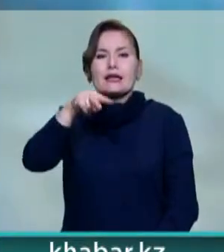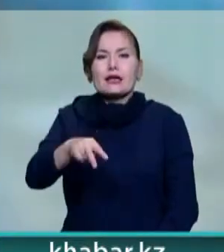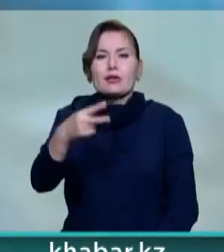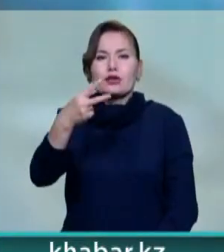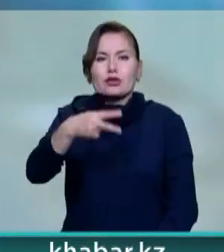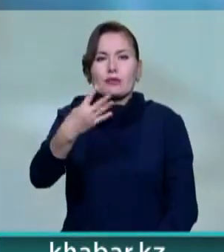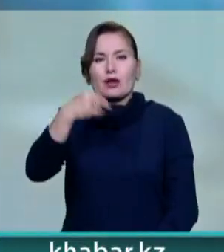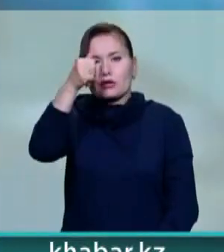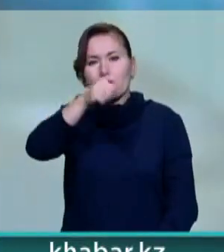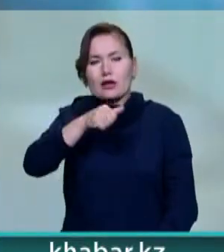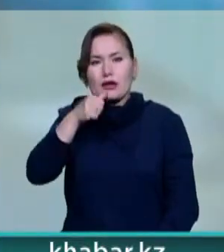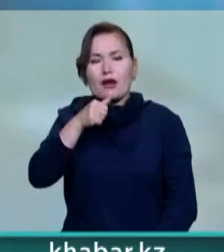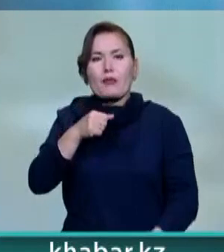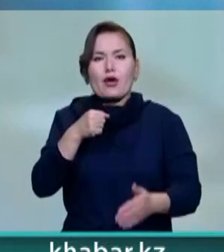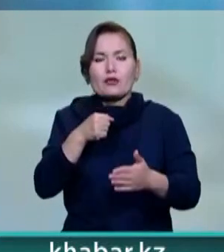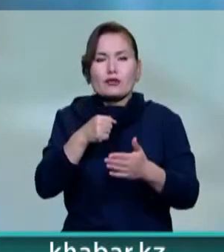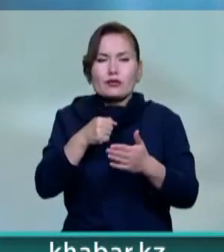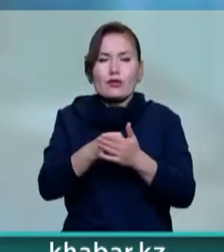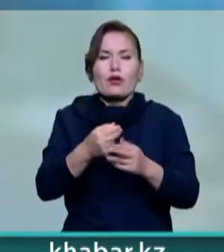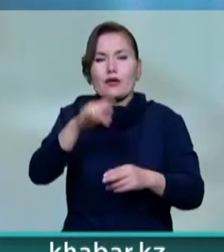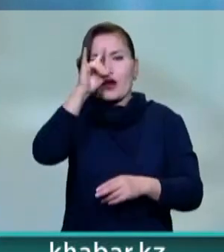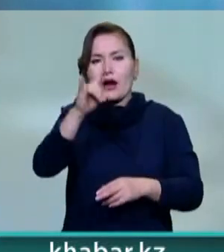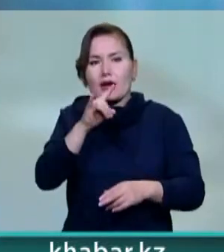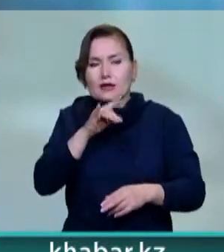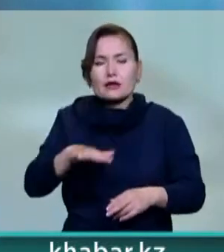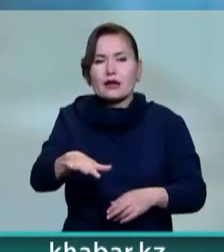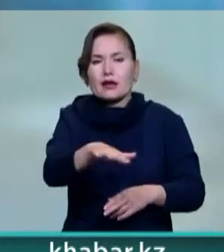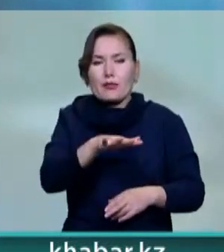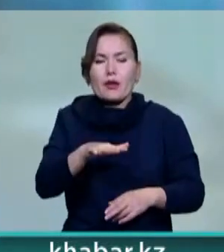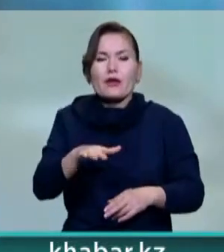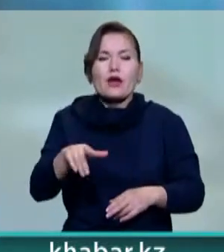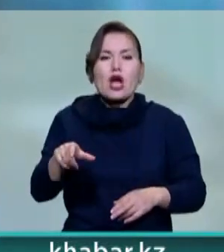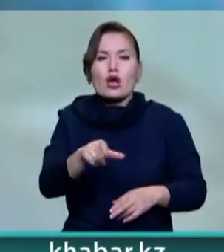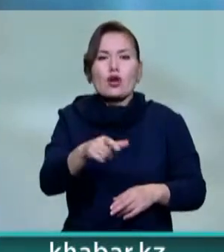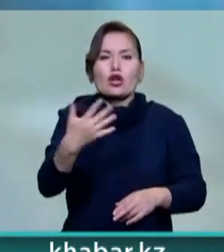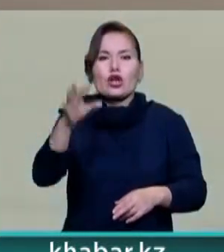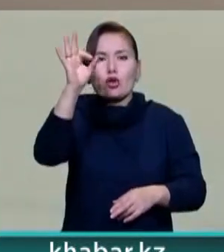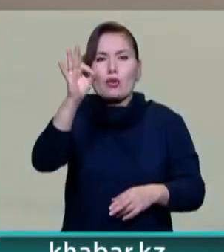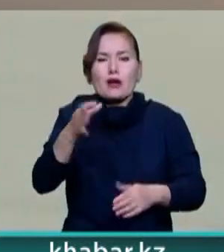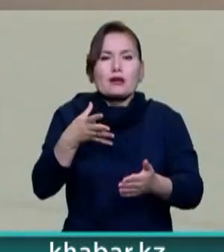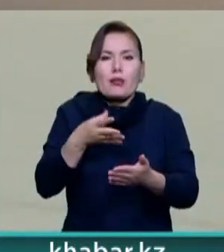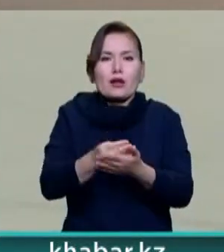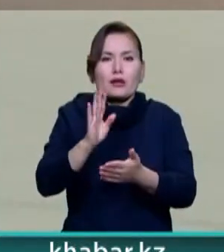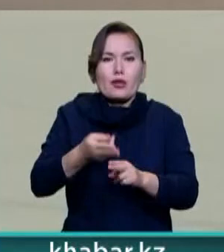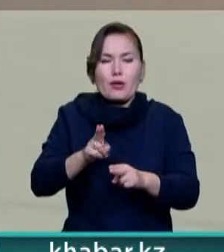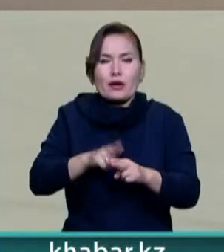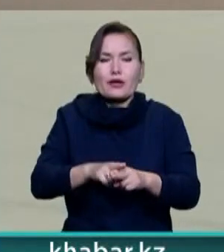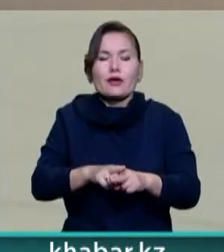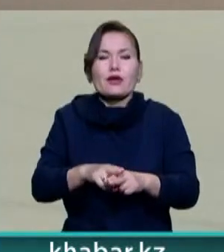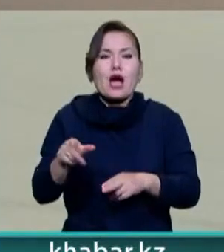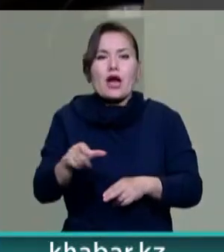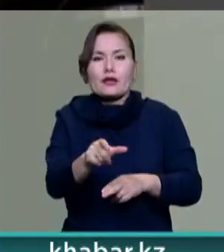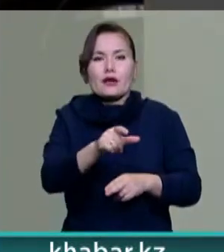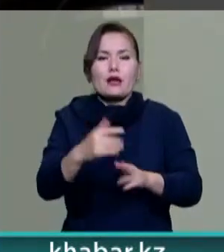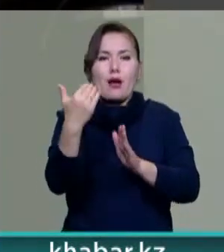2024 жылдың соңына дейін Қазақстандағы жолдардың жартысына жуығы ақылы болады. Қазавтожол ұлттық компаниясы ақы алатын тас